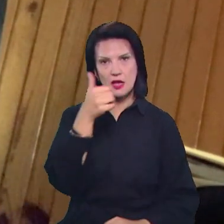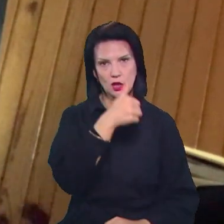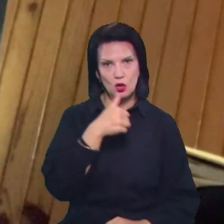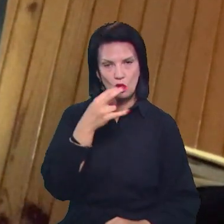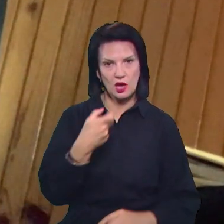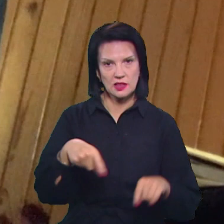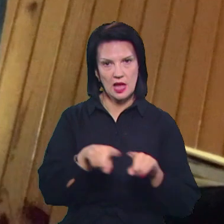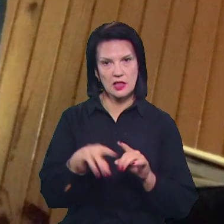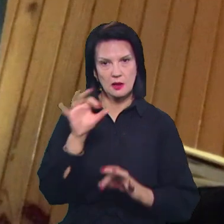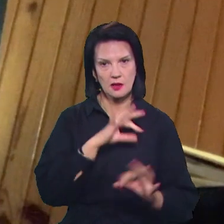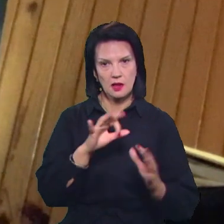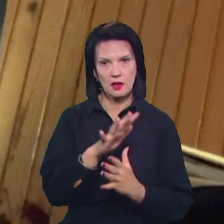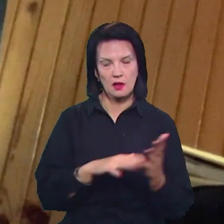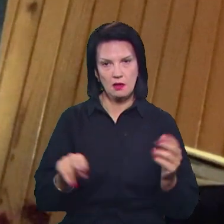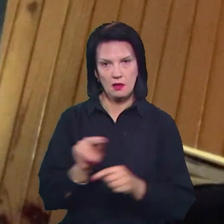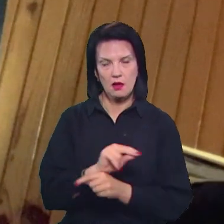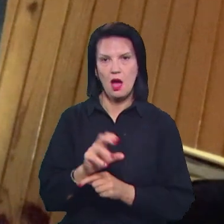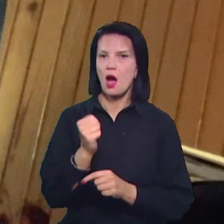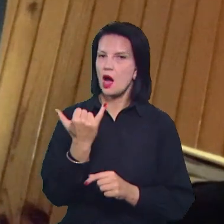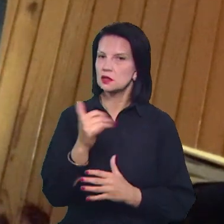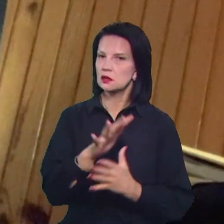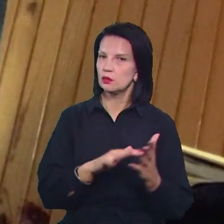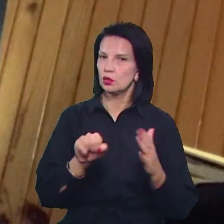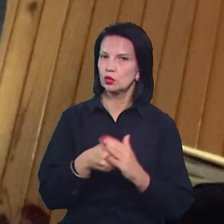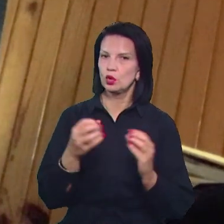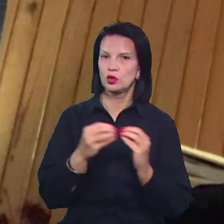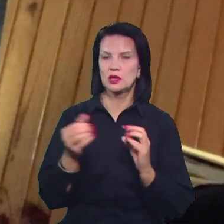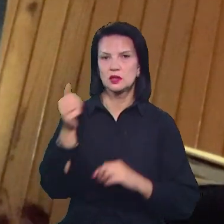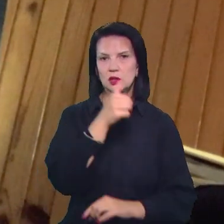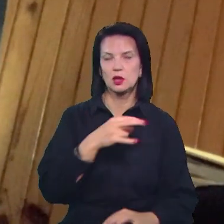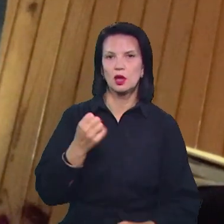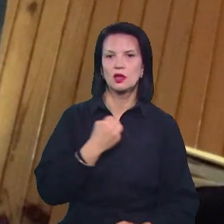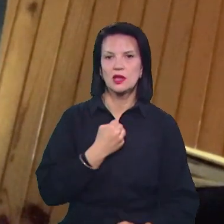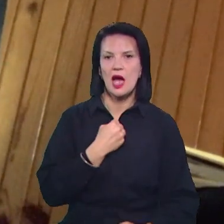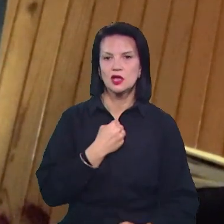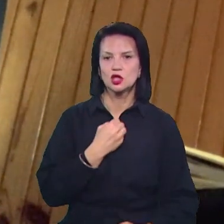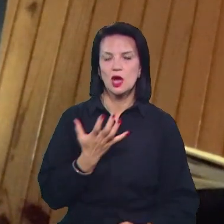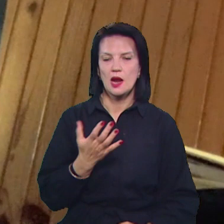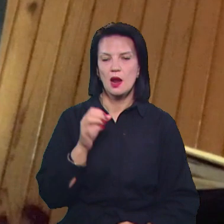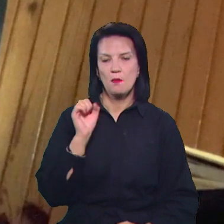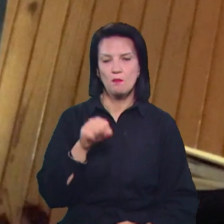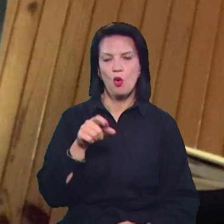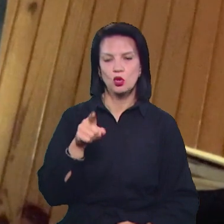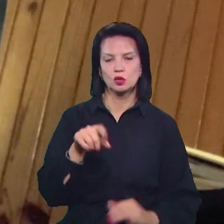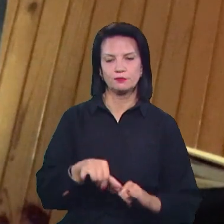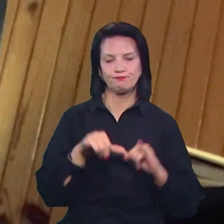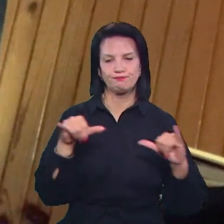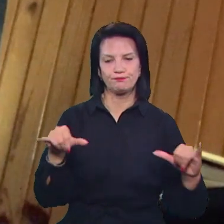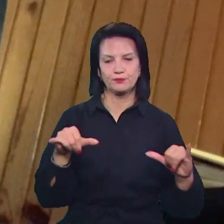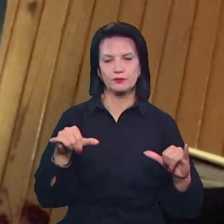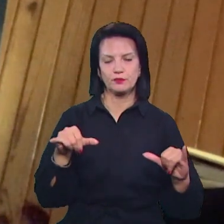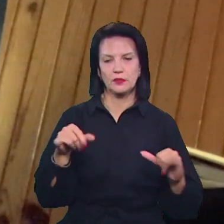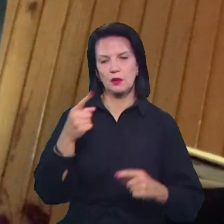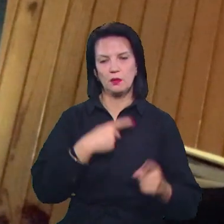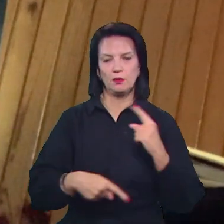а зараз продовжили її до 10 років. На жаль, мій тип раку може рецидувати через 10-15 років,